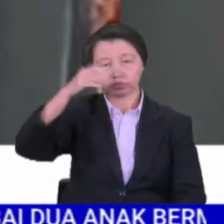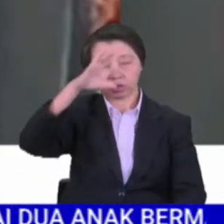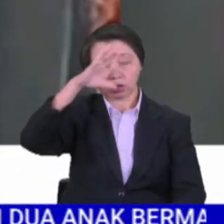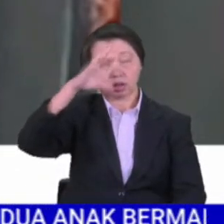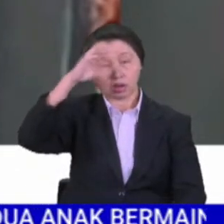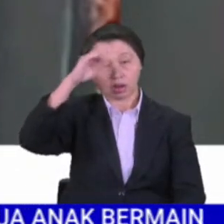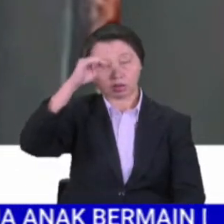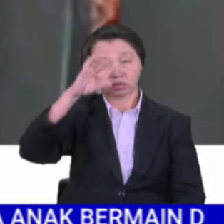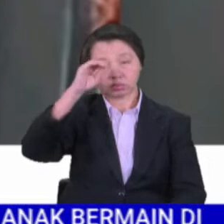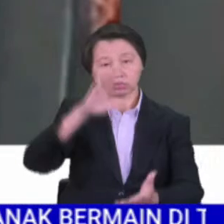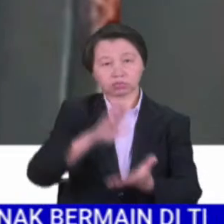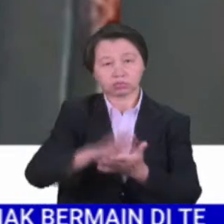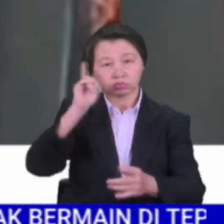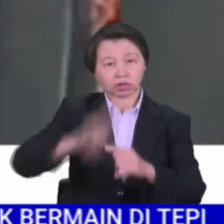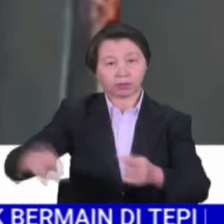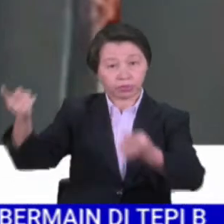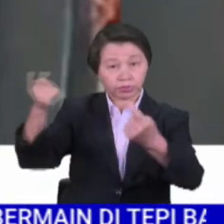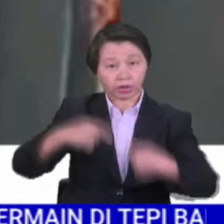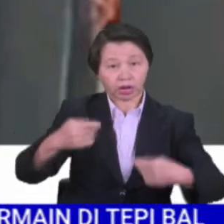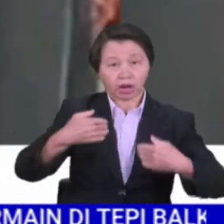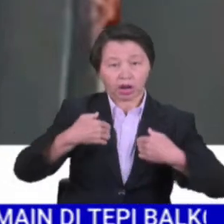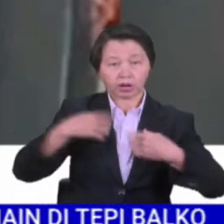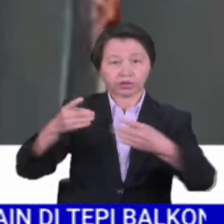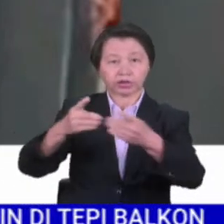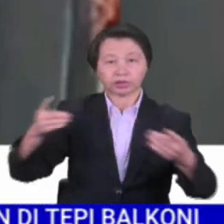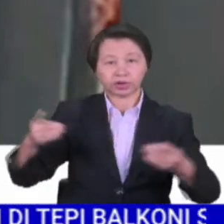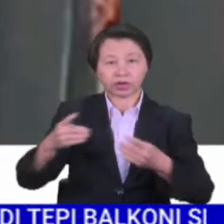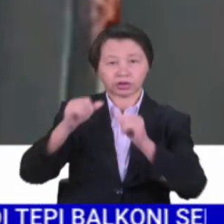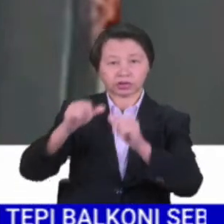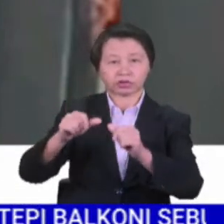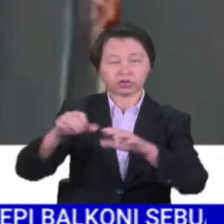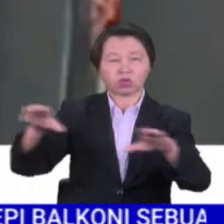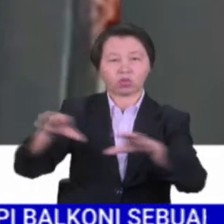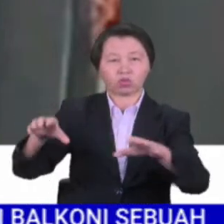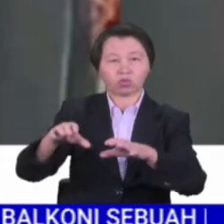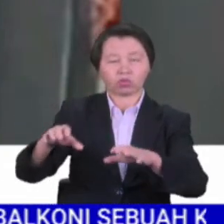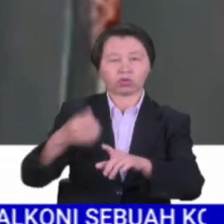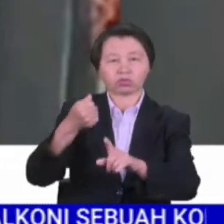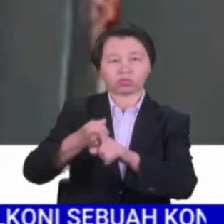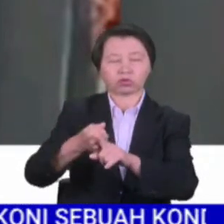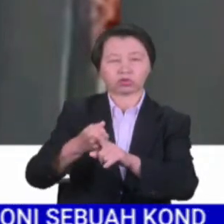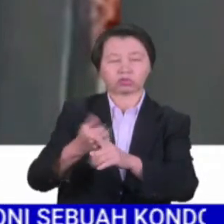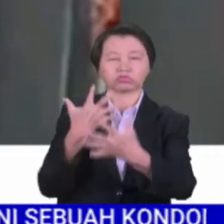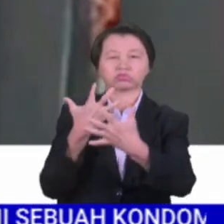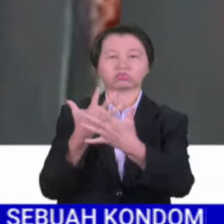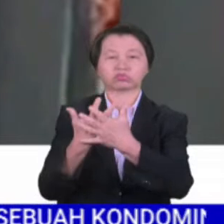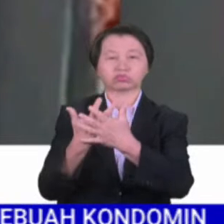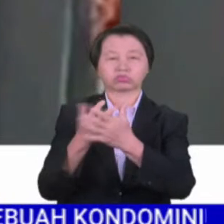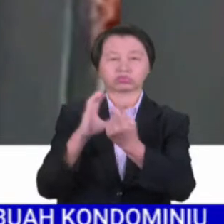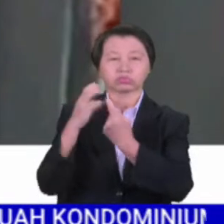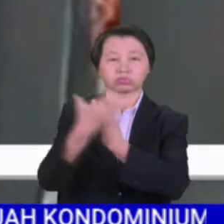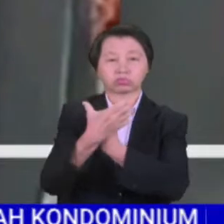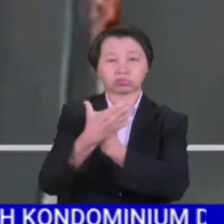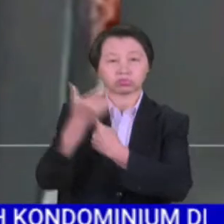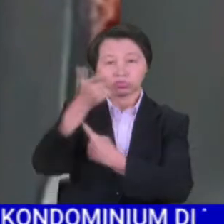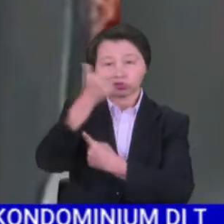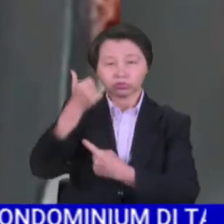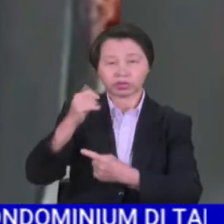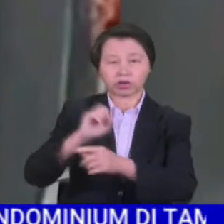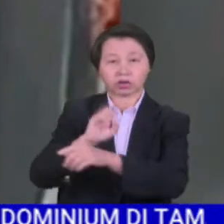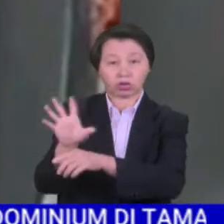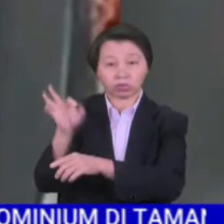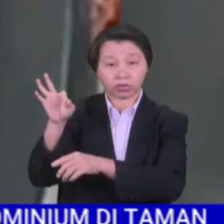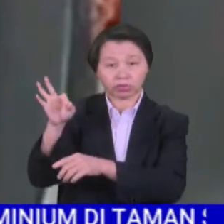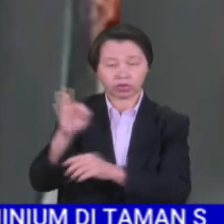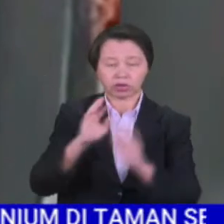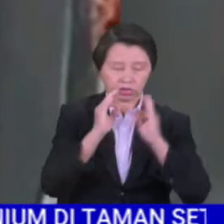pengantin lelaki sebenar tidak dapat hadir kerana berada di daerah yang masih menjalankan perintah berkurung akibat COVID-19. Susulan